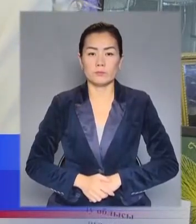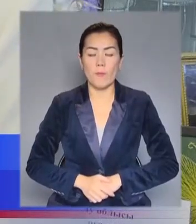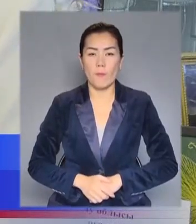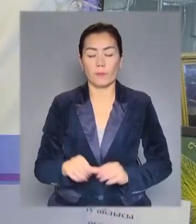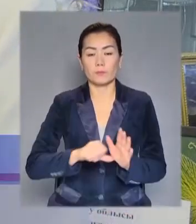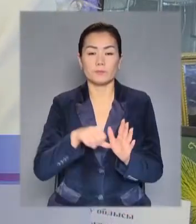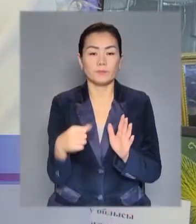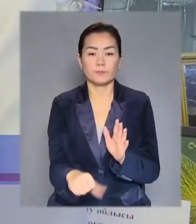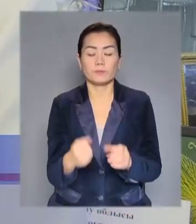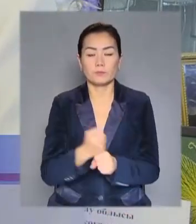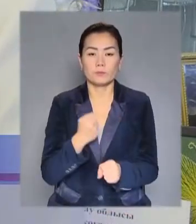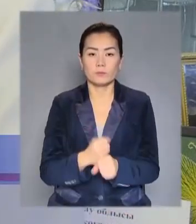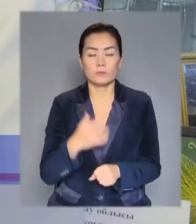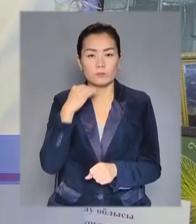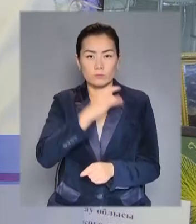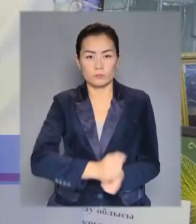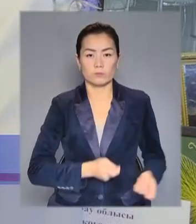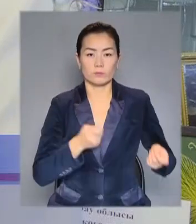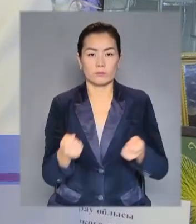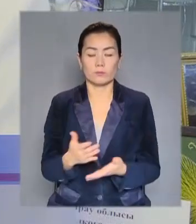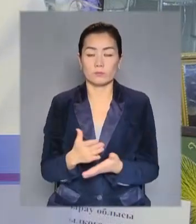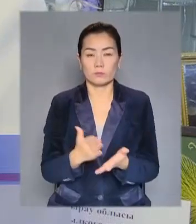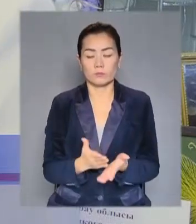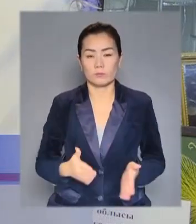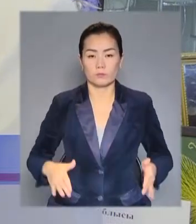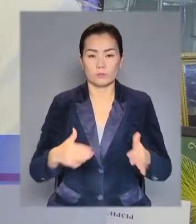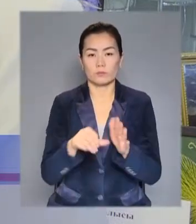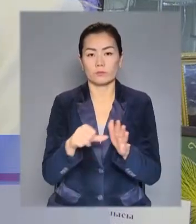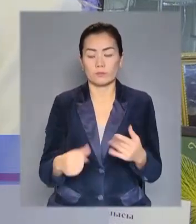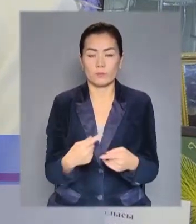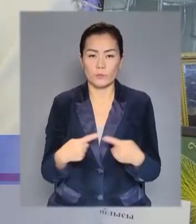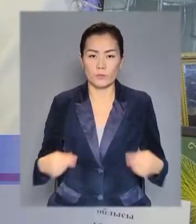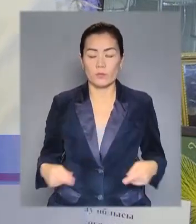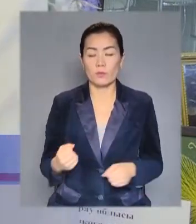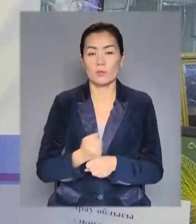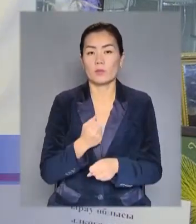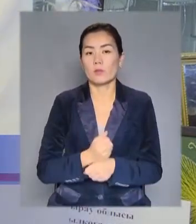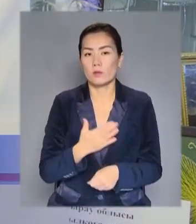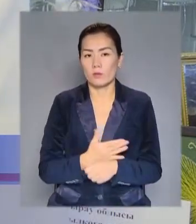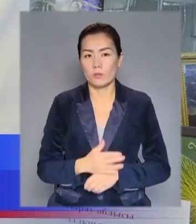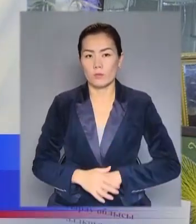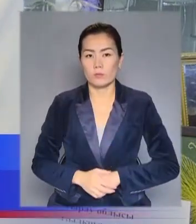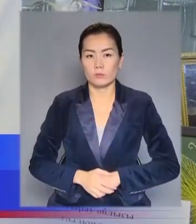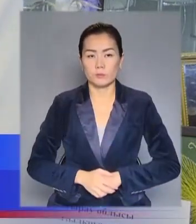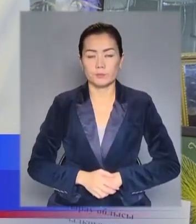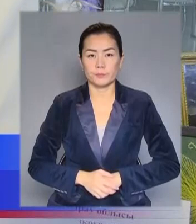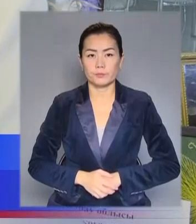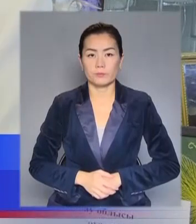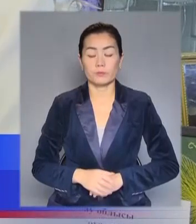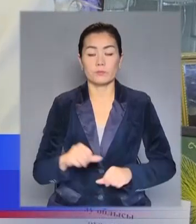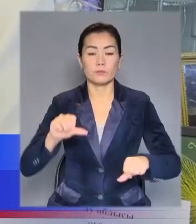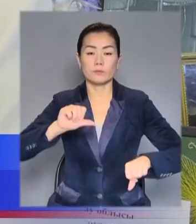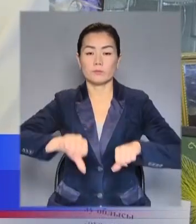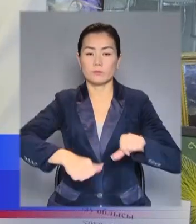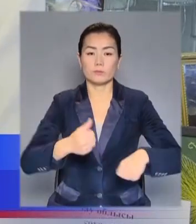туындысы. Әкелінді бүгін соның ішінде саз сырнай және әртүрлі мүсіндер. Саз сырнай жасау үшін және